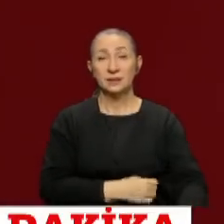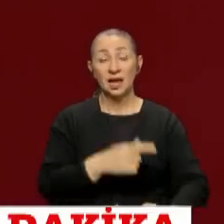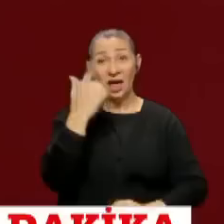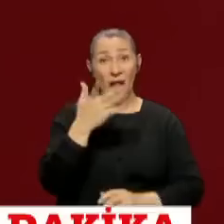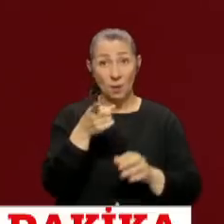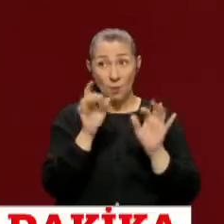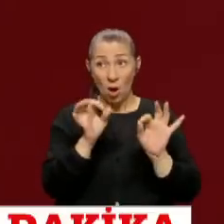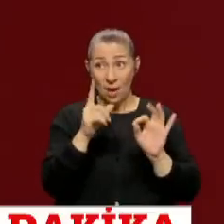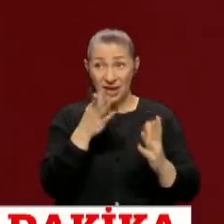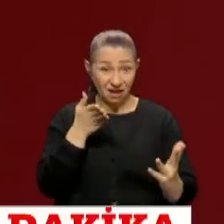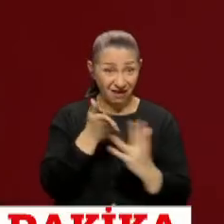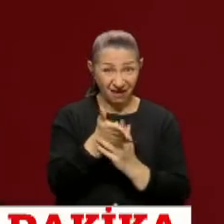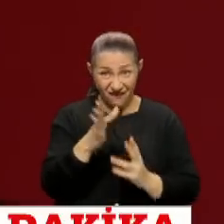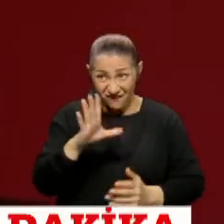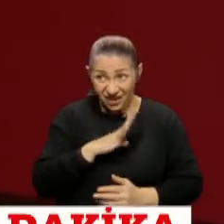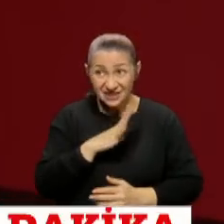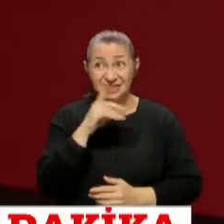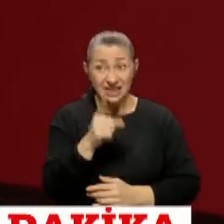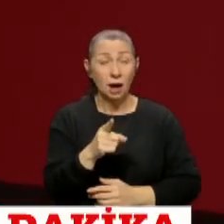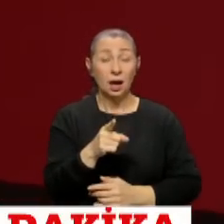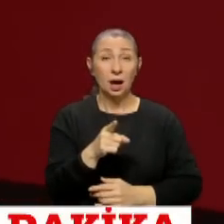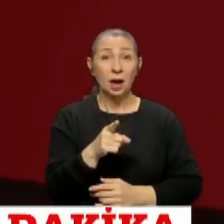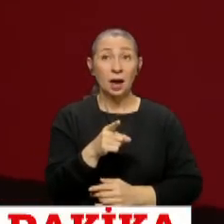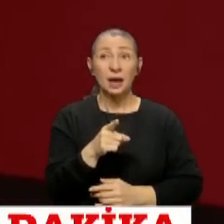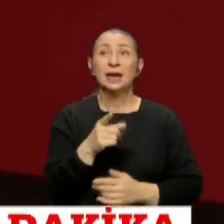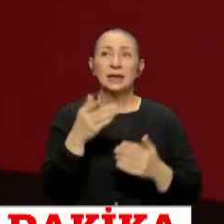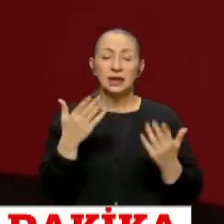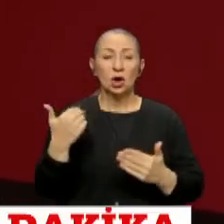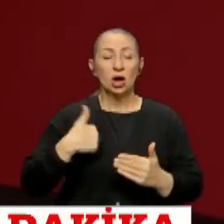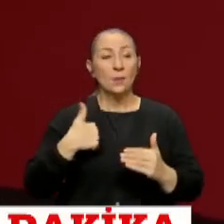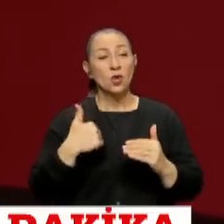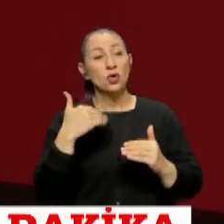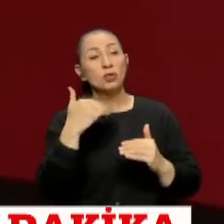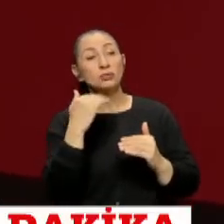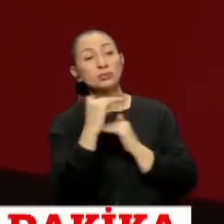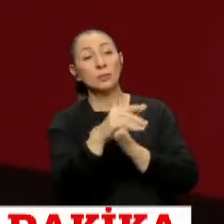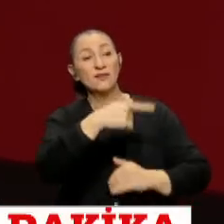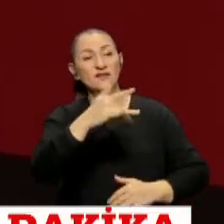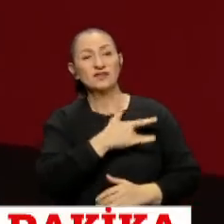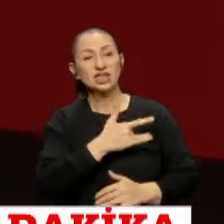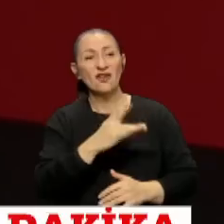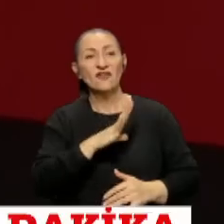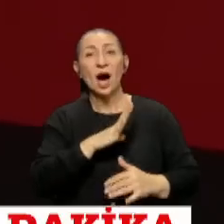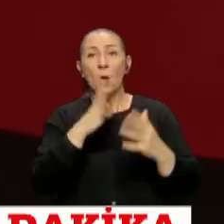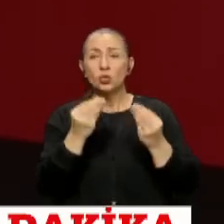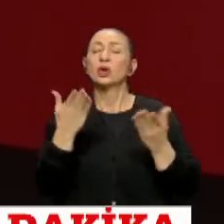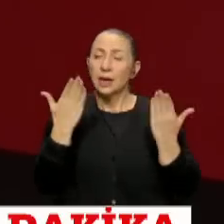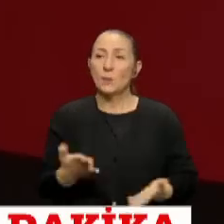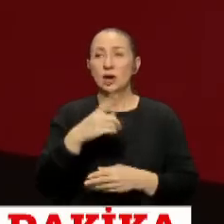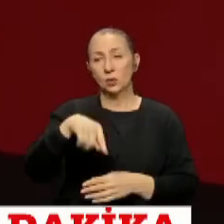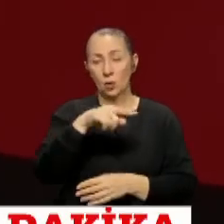Eğer böyle bir müdahale varsa ki kamu vicdanı bunun varlığını kabul etmektedir.